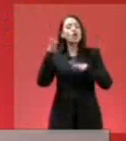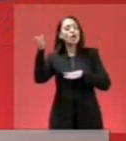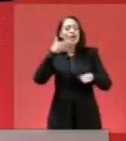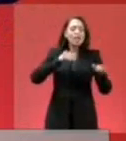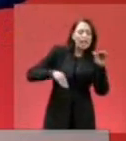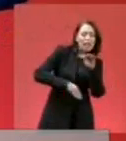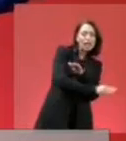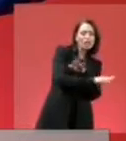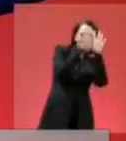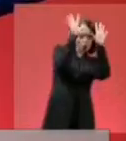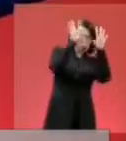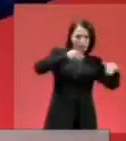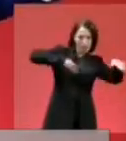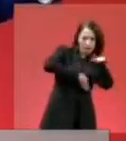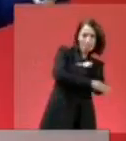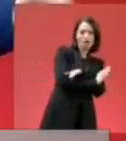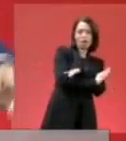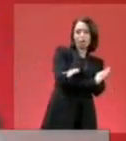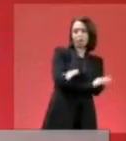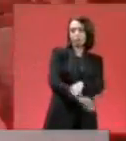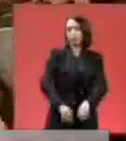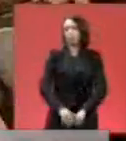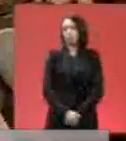πίσω από την κουρτίνα.